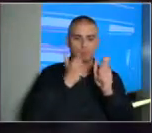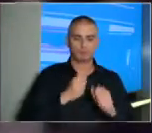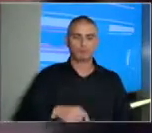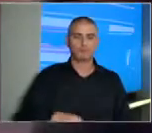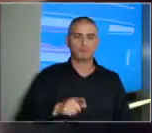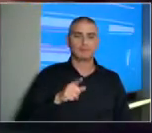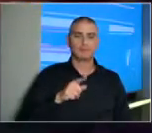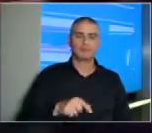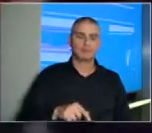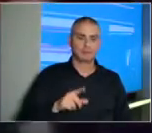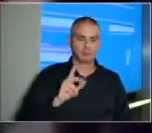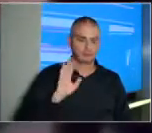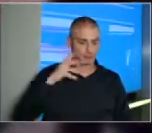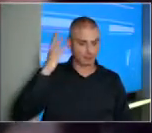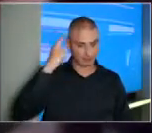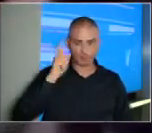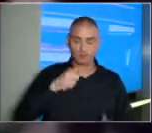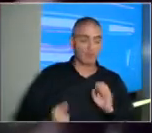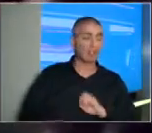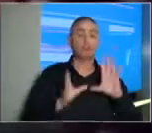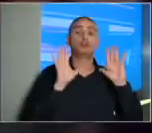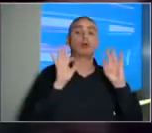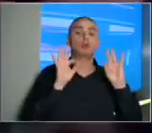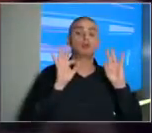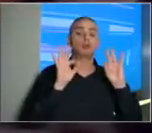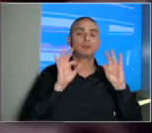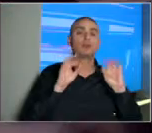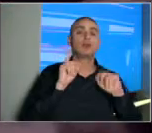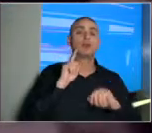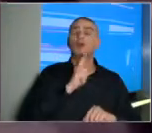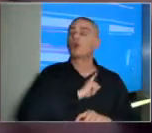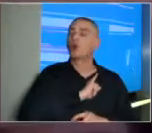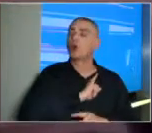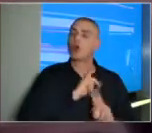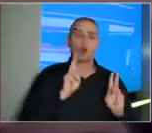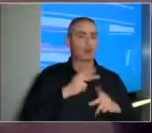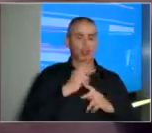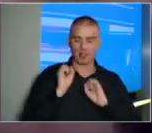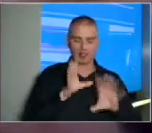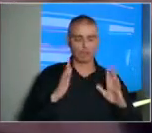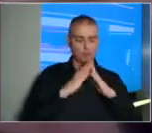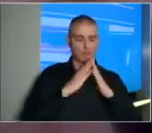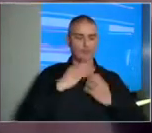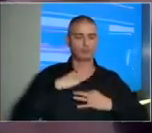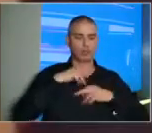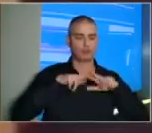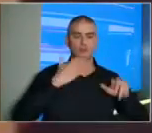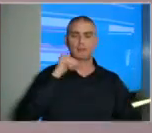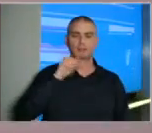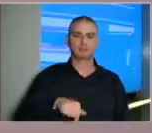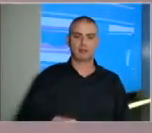יד תקיפה, ולפעמים גירוש עשרות, גירוש מאות, לא תיתכן הפקרות בבית שלנו בארץ